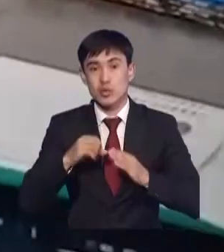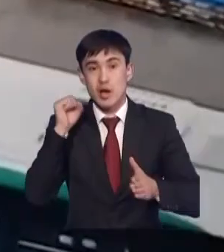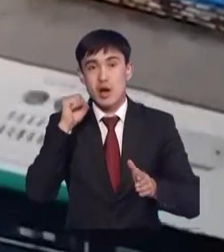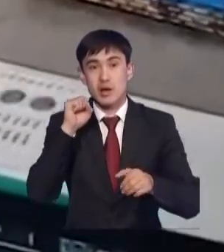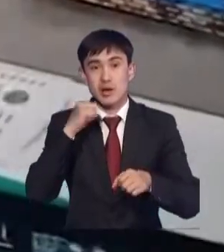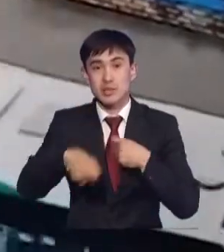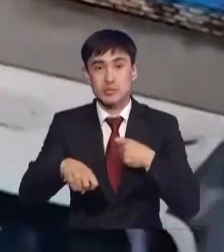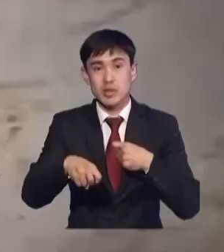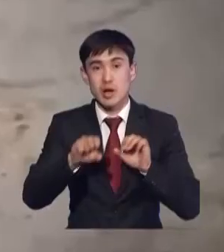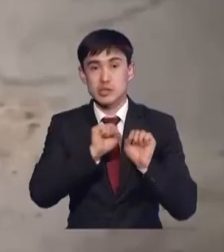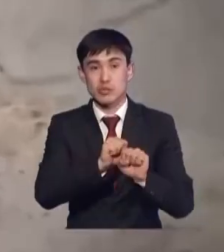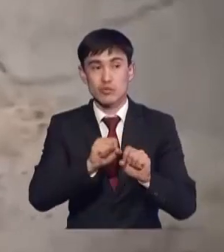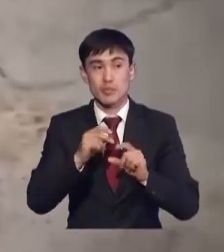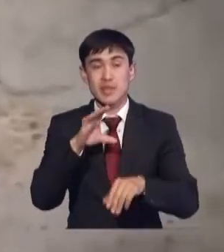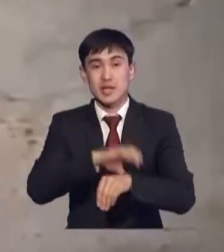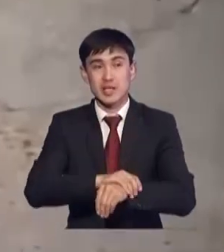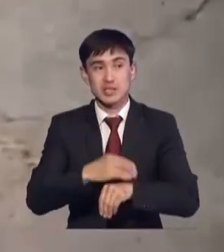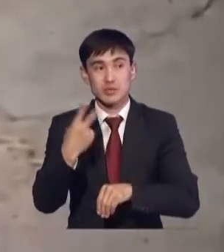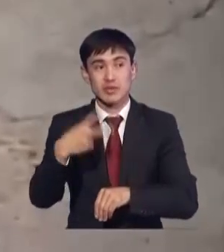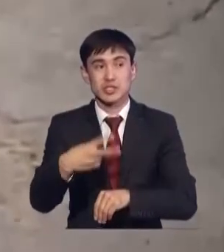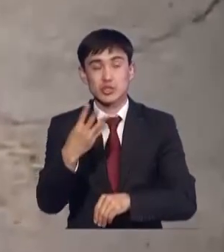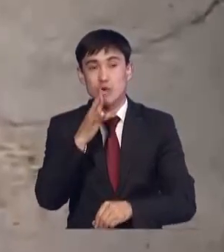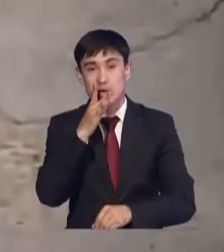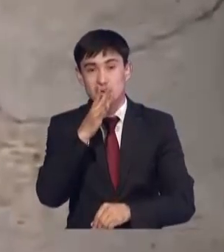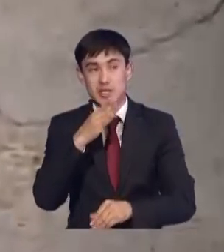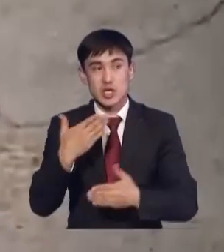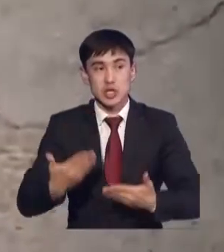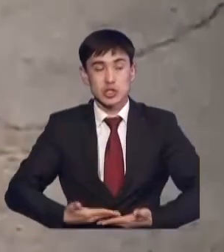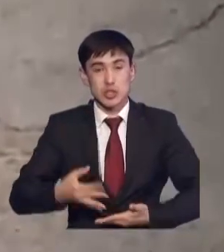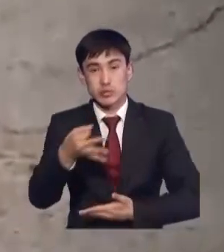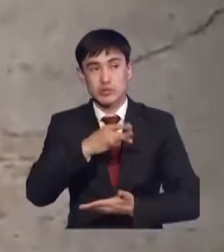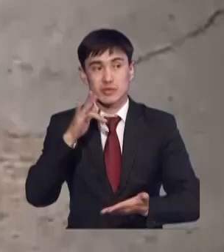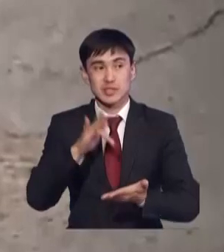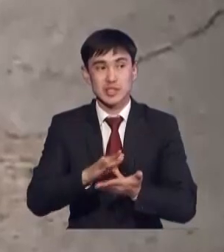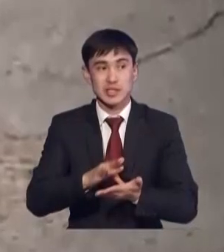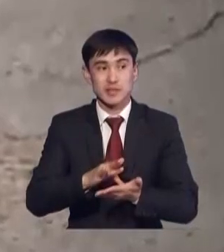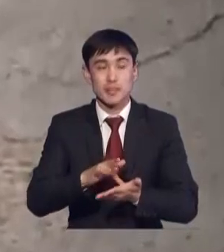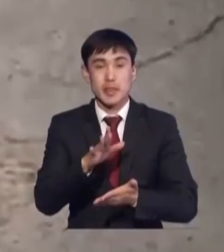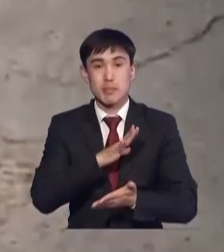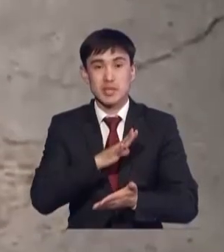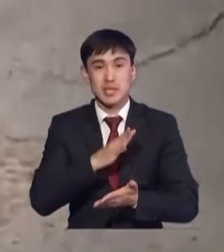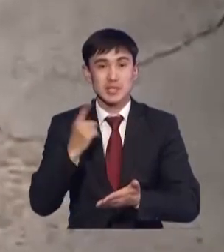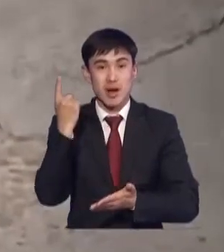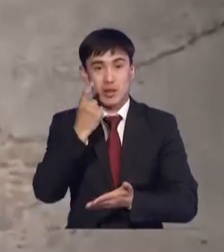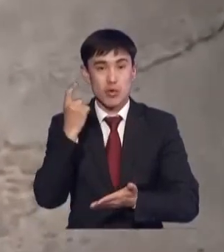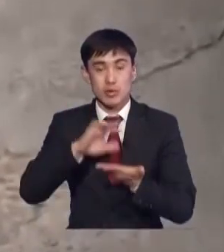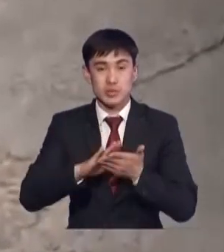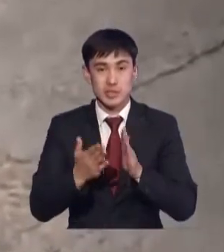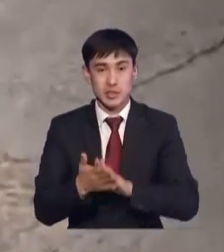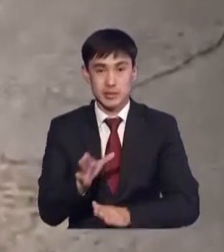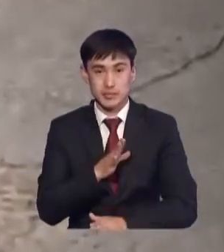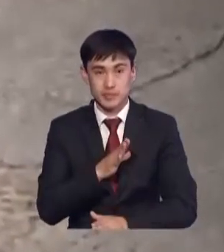остановочный павильон задержанным оказался двадцатых тни житель областного центра находившийся в состоянии алкогольного